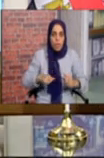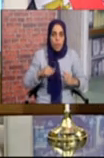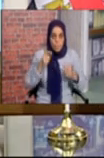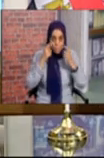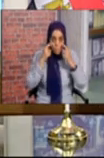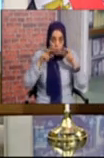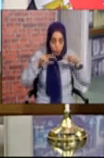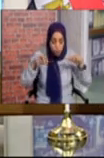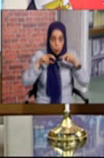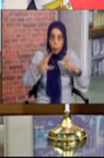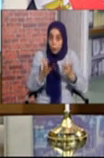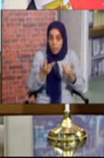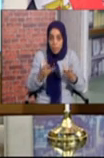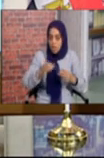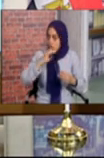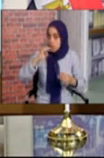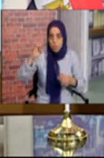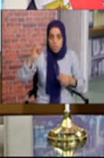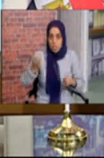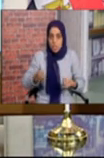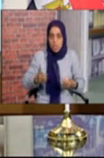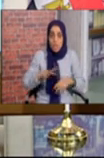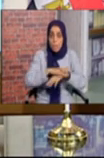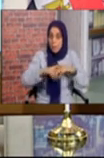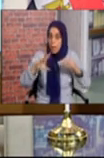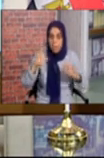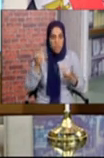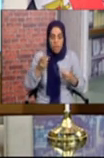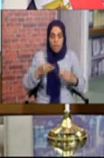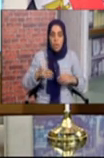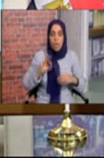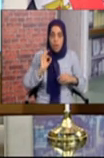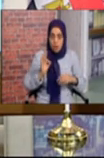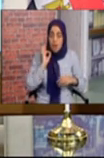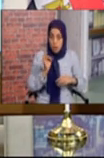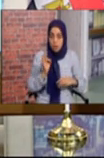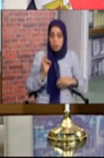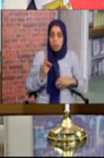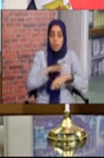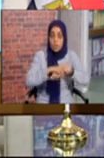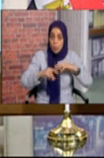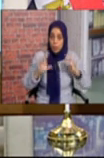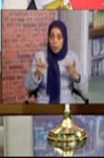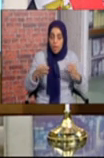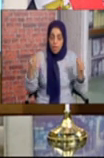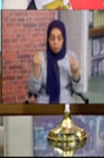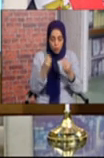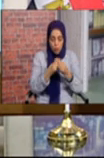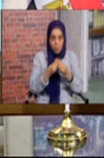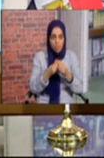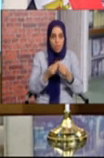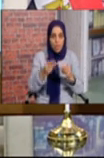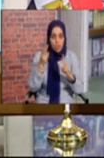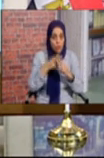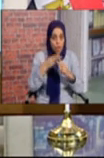مين سيادة الرئيس عبد الفتاح السيسي، ايه مفهومه، ايه هل هيقدر يعمل، وبرضو معاونة الشعب.